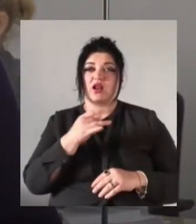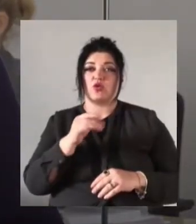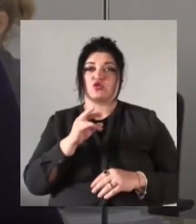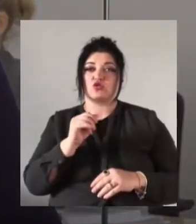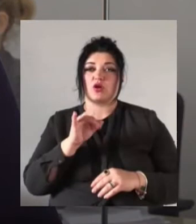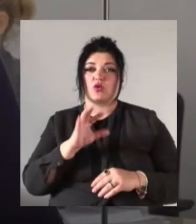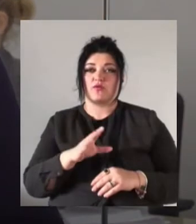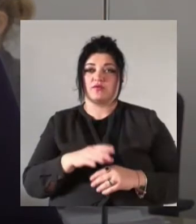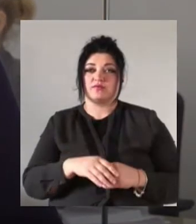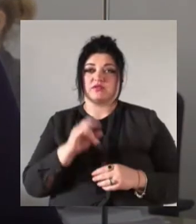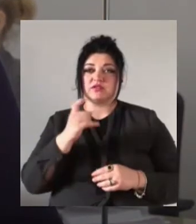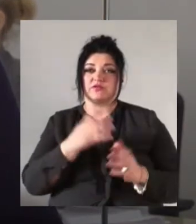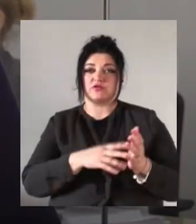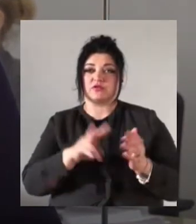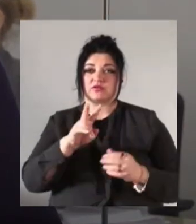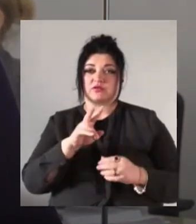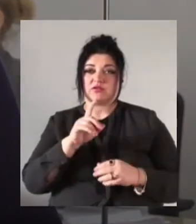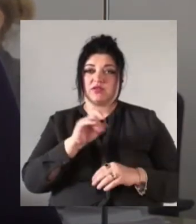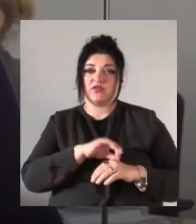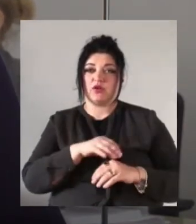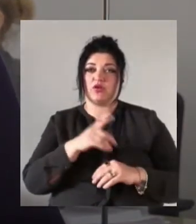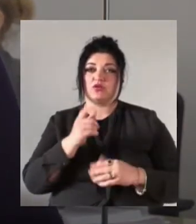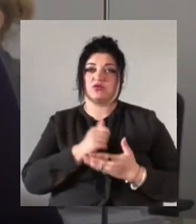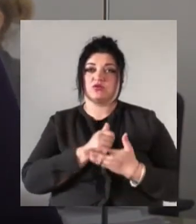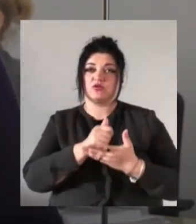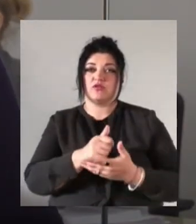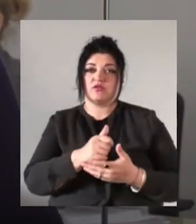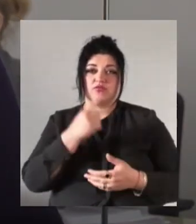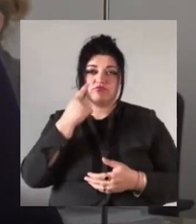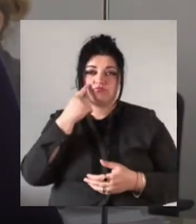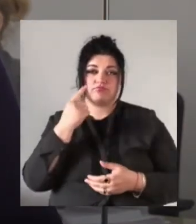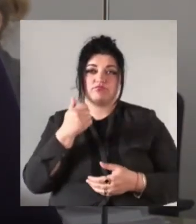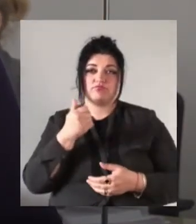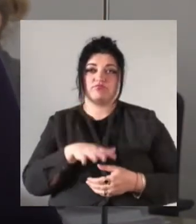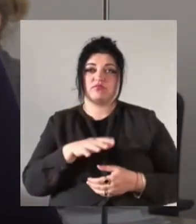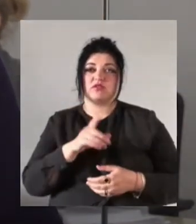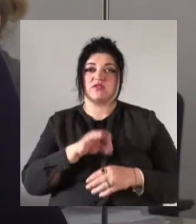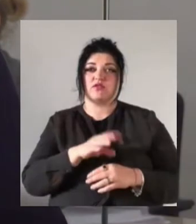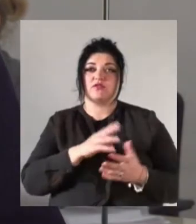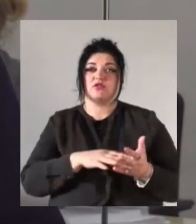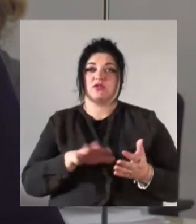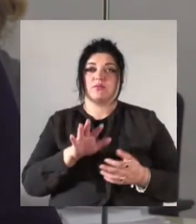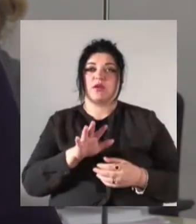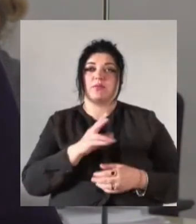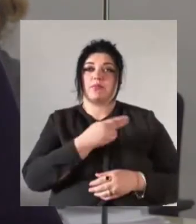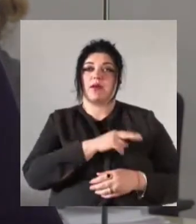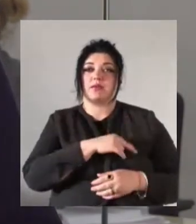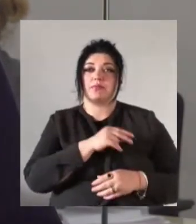захворілих основна питома вага припадає на місто Подільськ, де захворіли 95 медпрацівників,